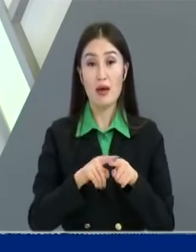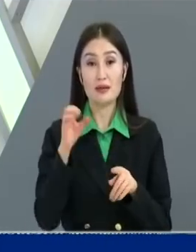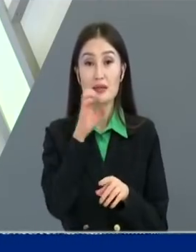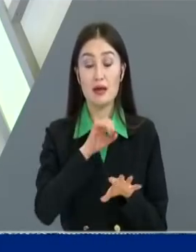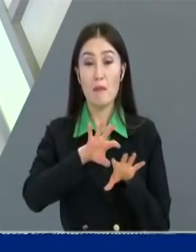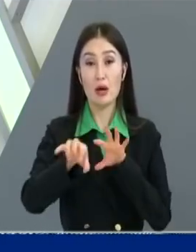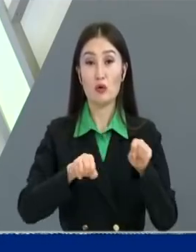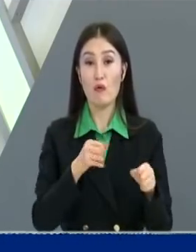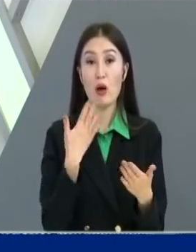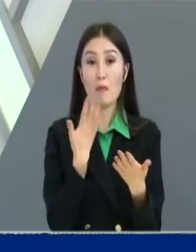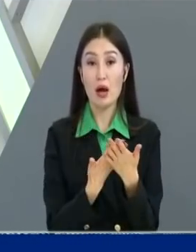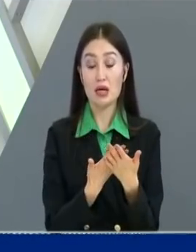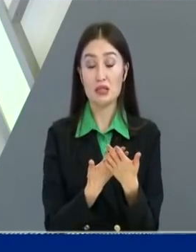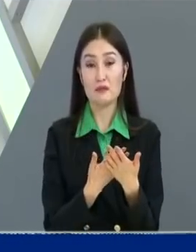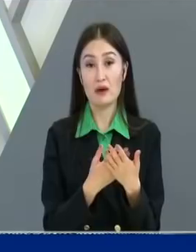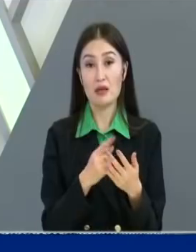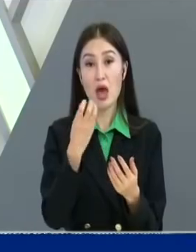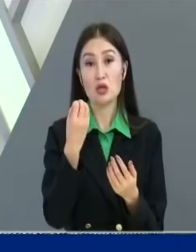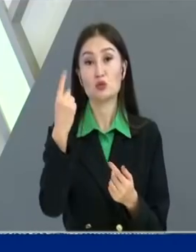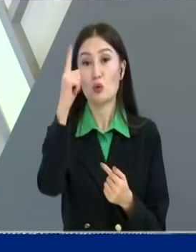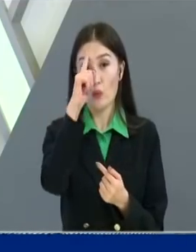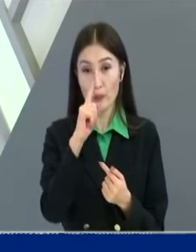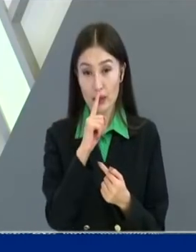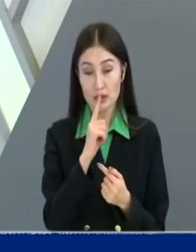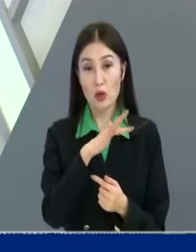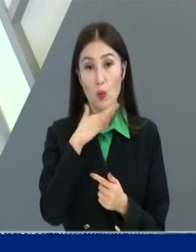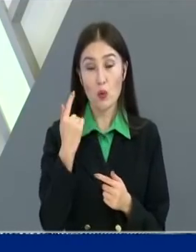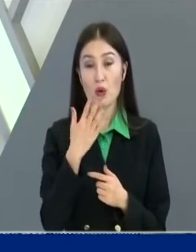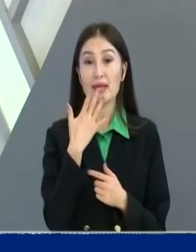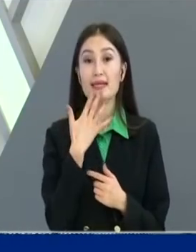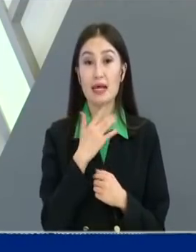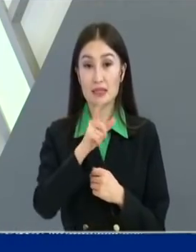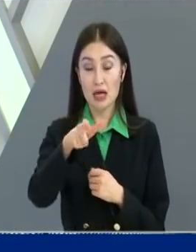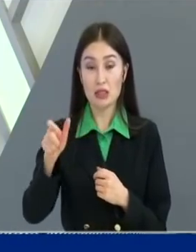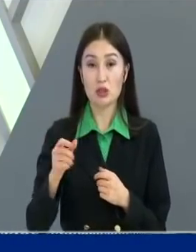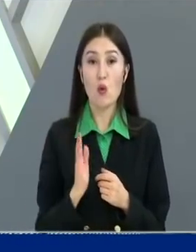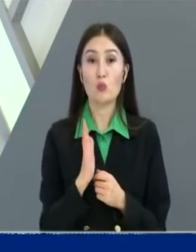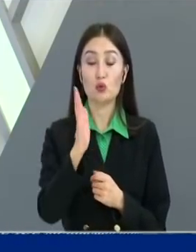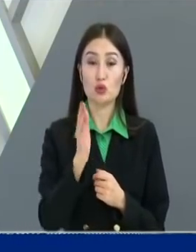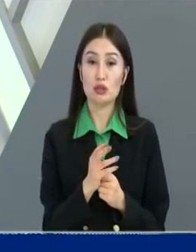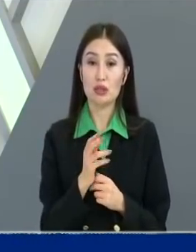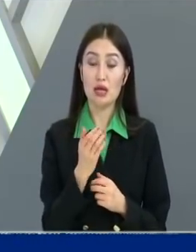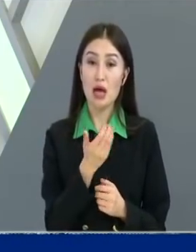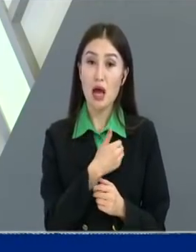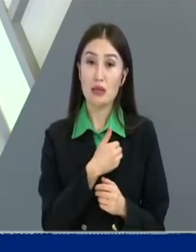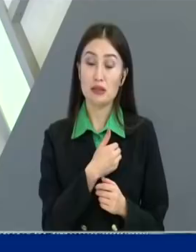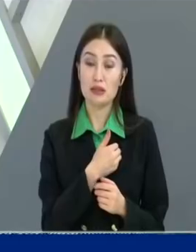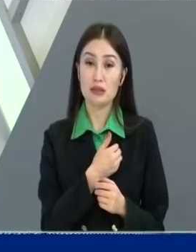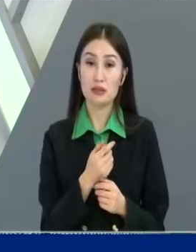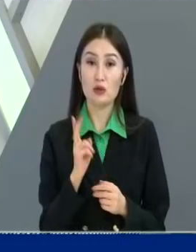будут показывать еще месяц по своим телеканалам. И многие иностранные будущие там, потенциальные предприниматели или